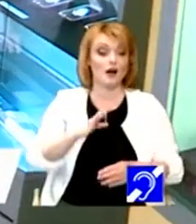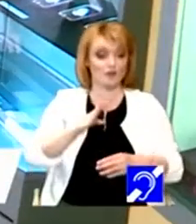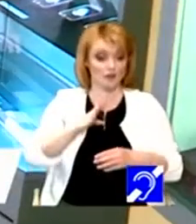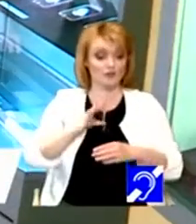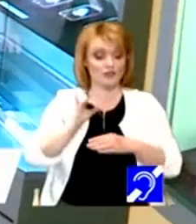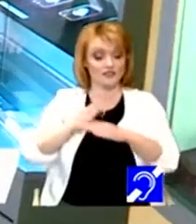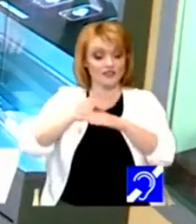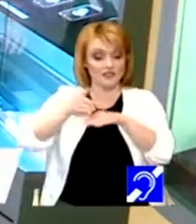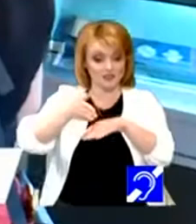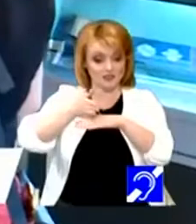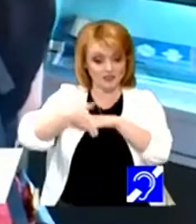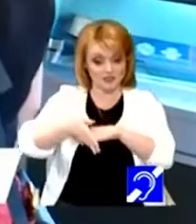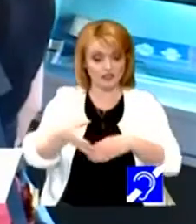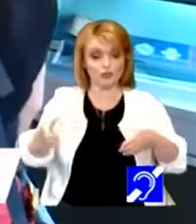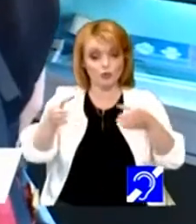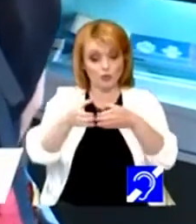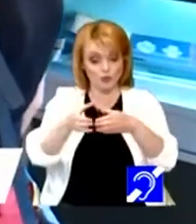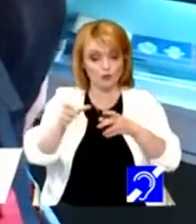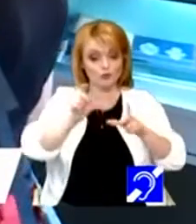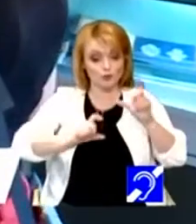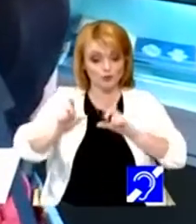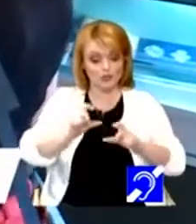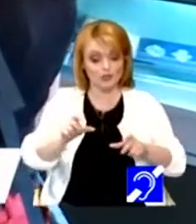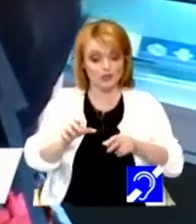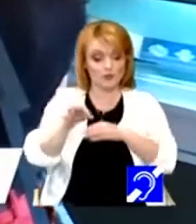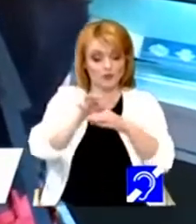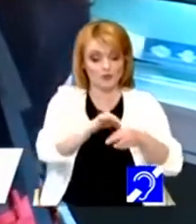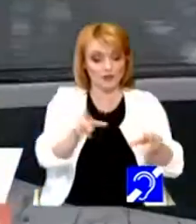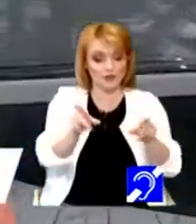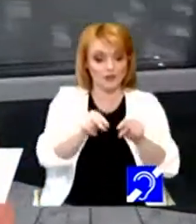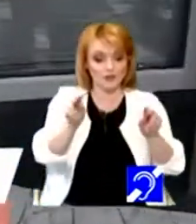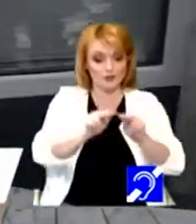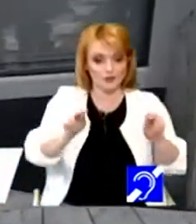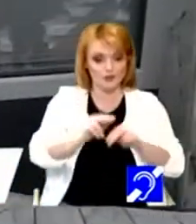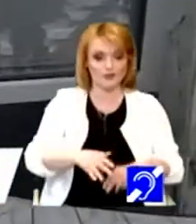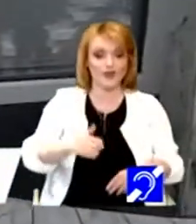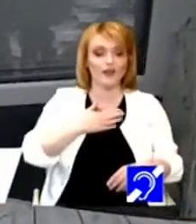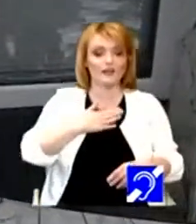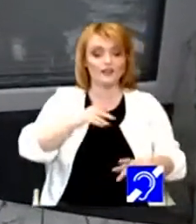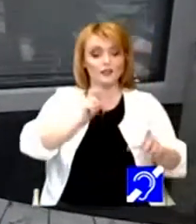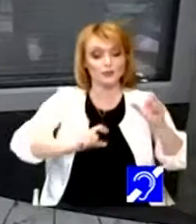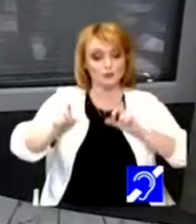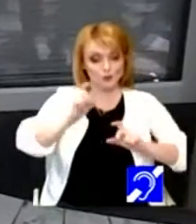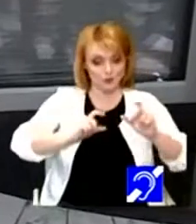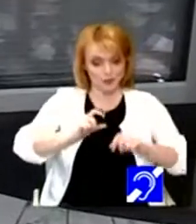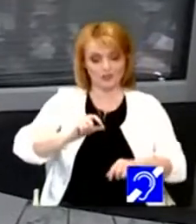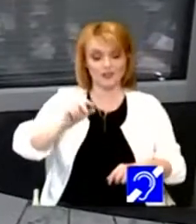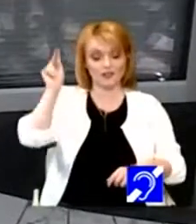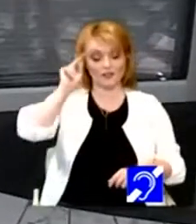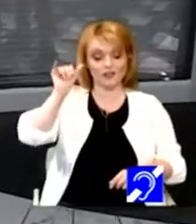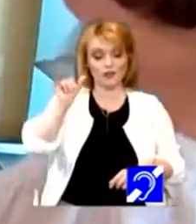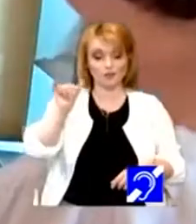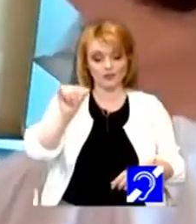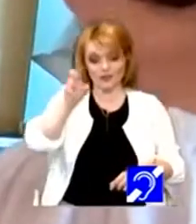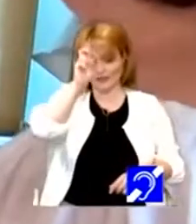de studenți care au venit împreună cu profesorii. Sunt studenții noștri de la Facultatea de Științe Economice, Universitatea de